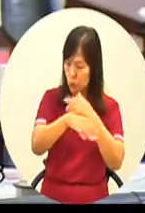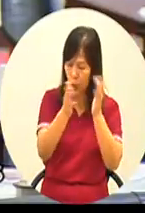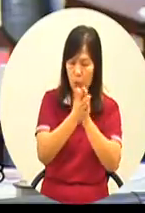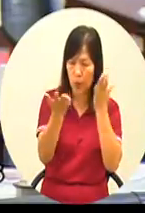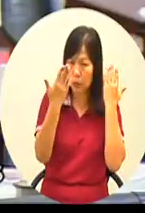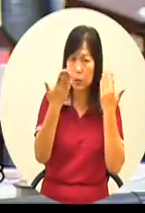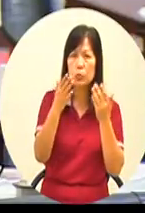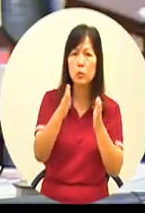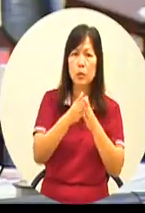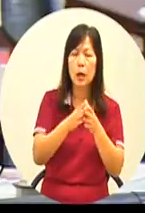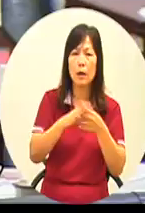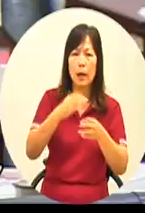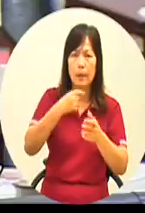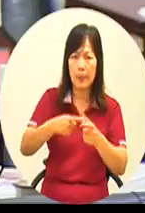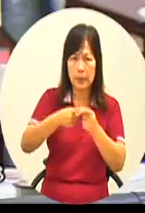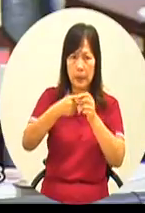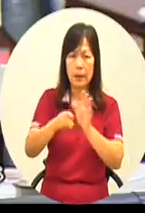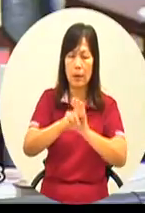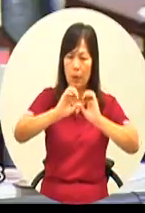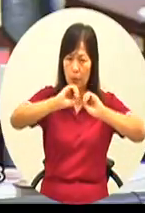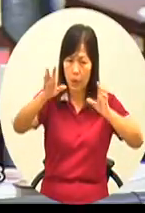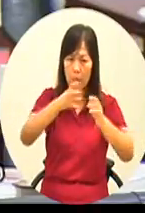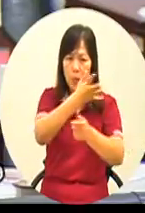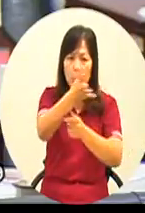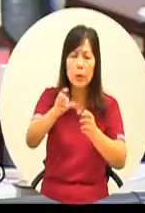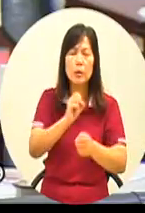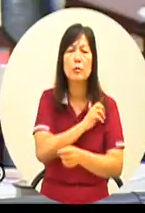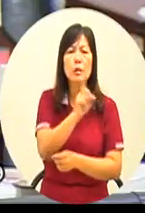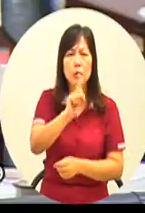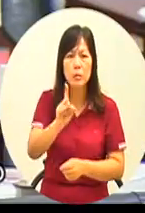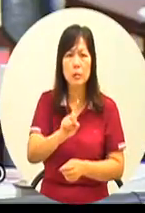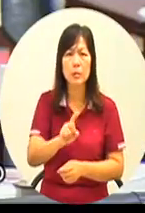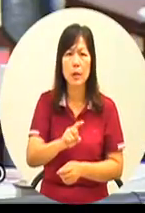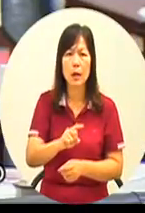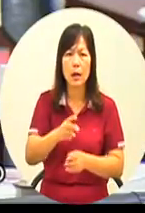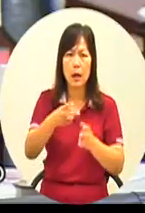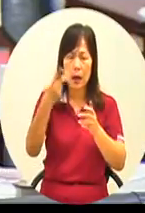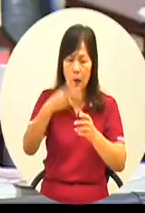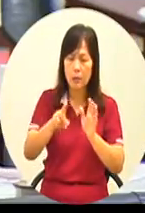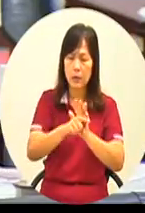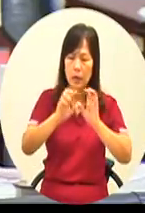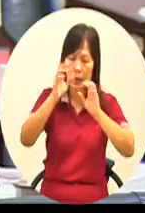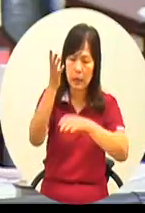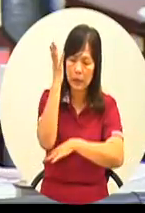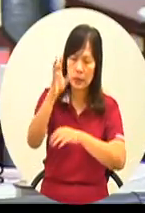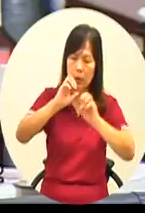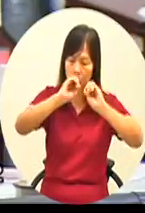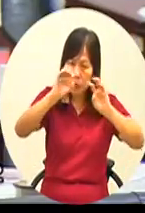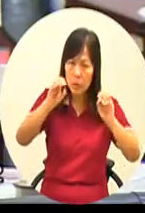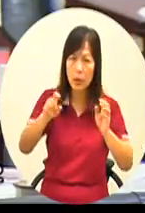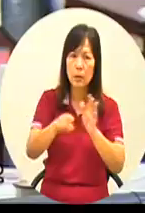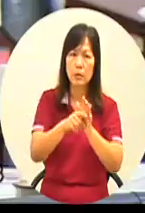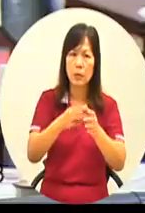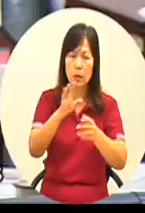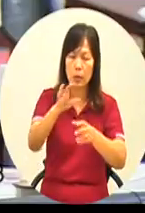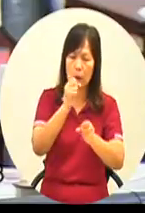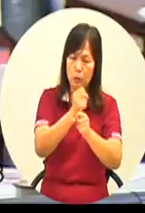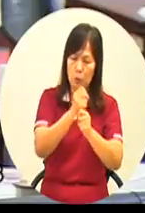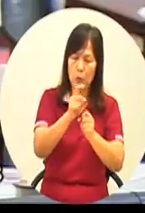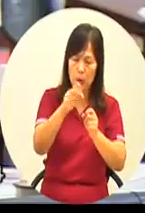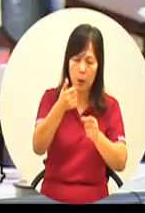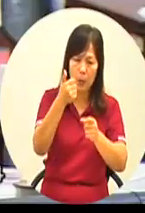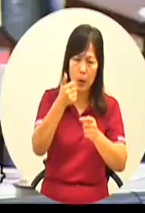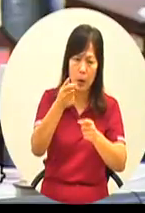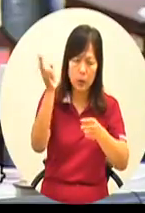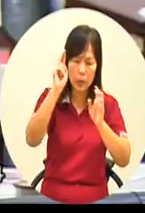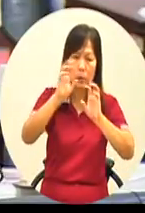一线，不只是公布民意调查的结果而已，是必须在政策的宣导上，你们要做到一些比较充分的讯息